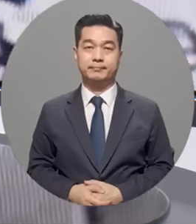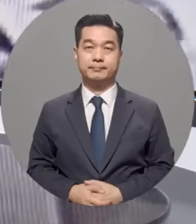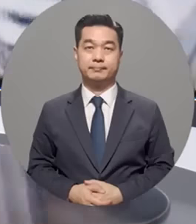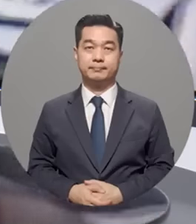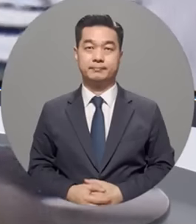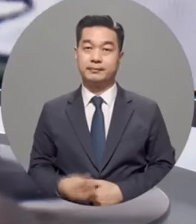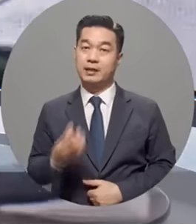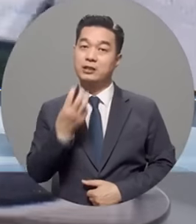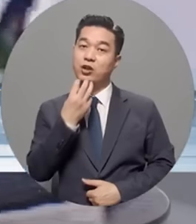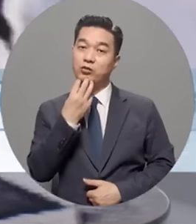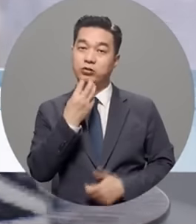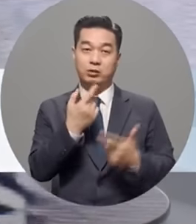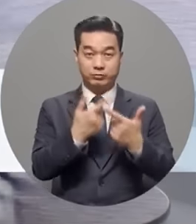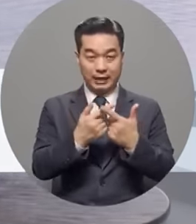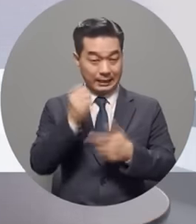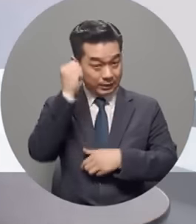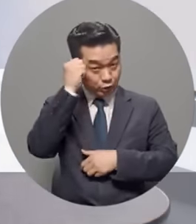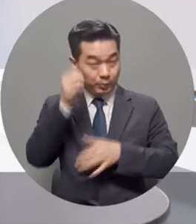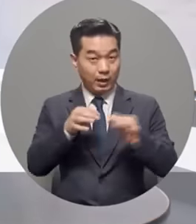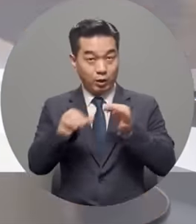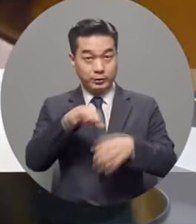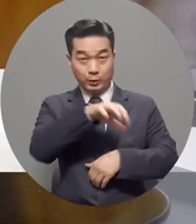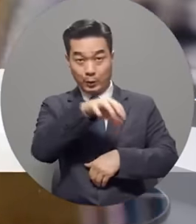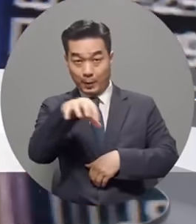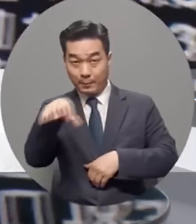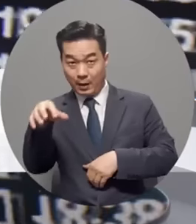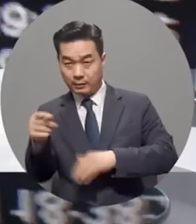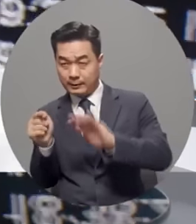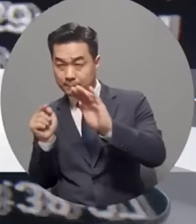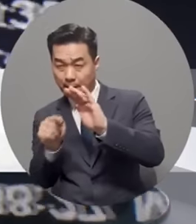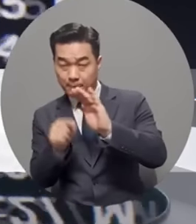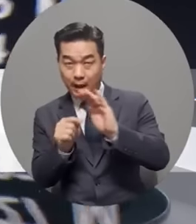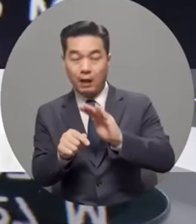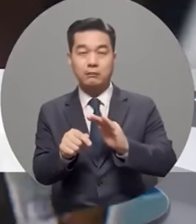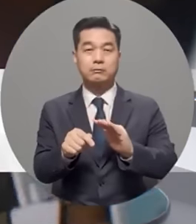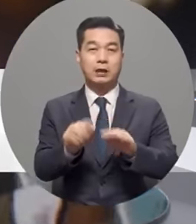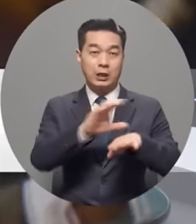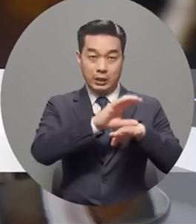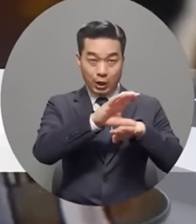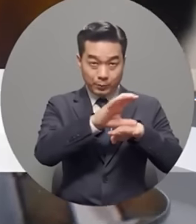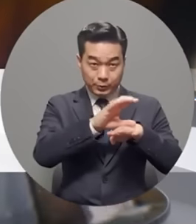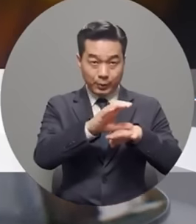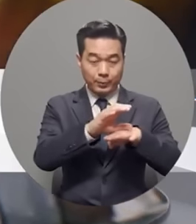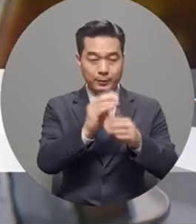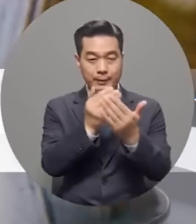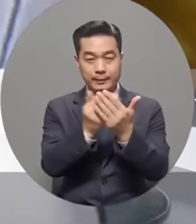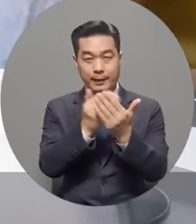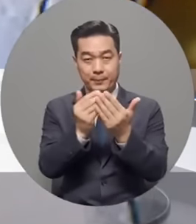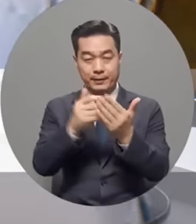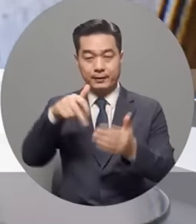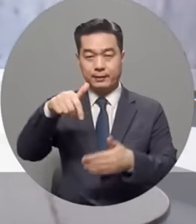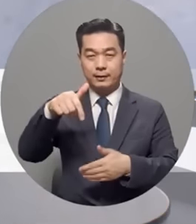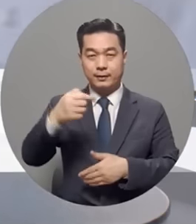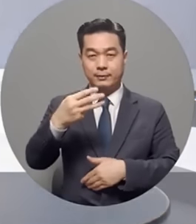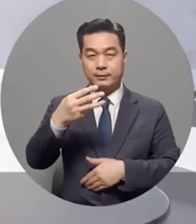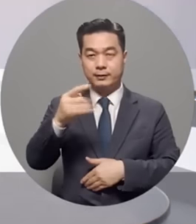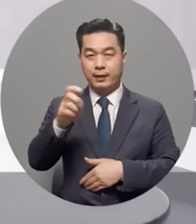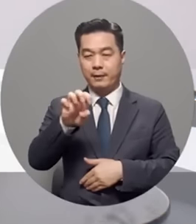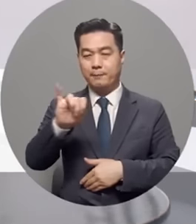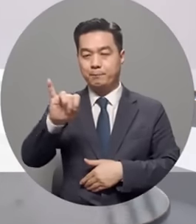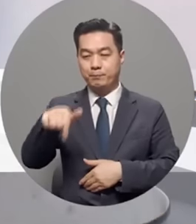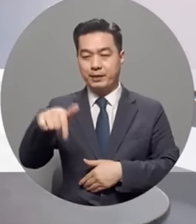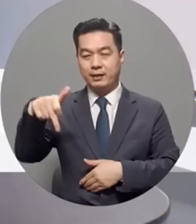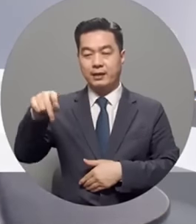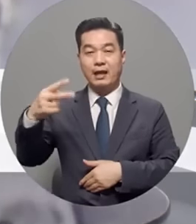서울과 부산의 숙박 업소들을 돌면서 객실에 설치되 있는 컴퓨터에서 그래픽 카드 같은 고가의 부품을 훔쳐 달아난